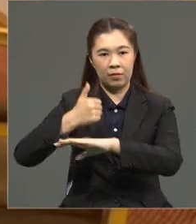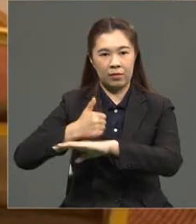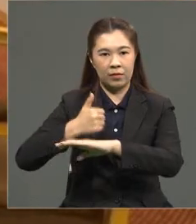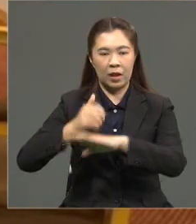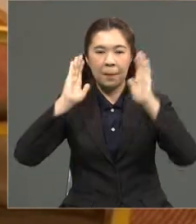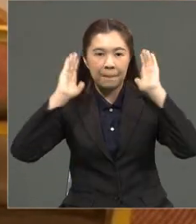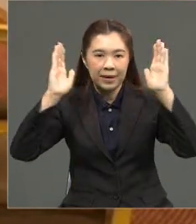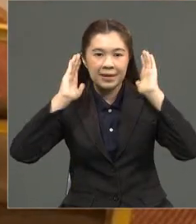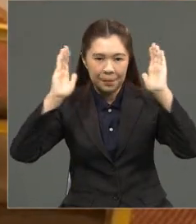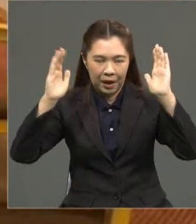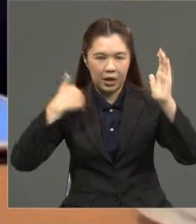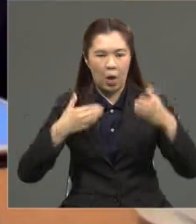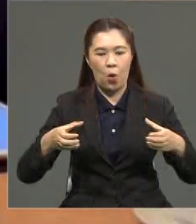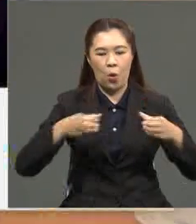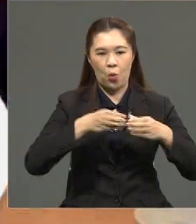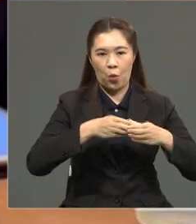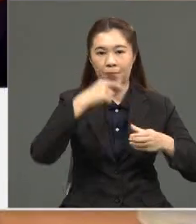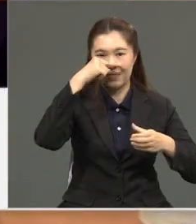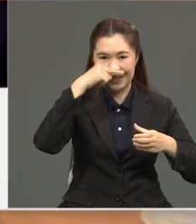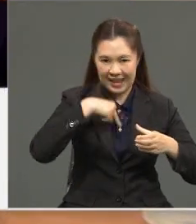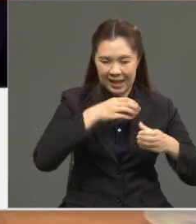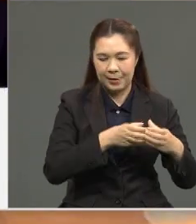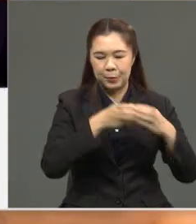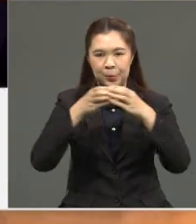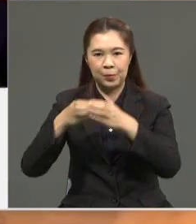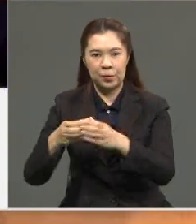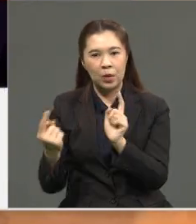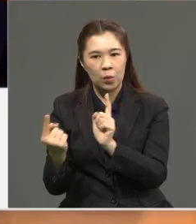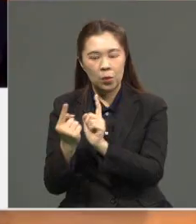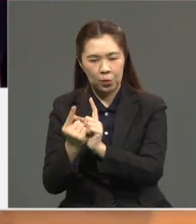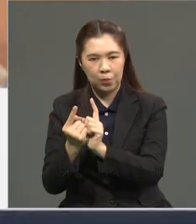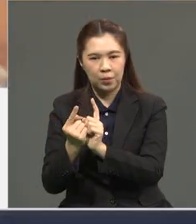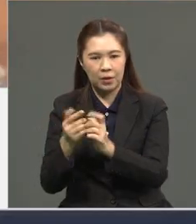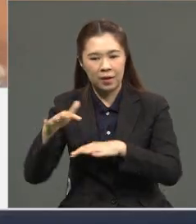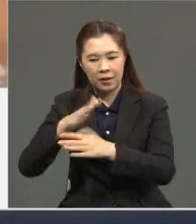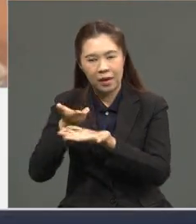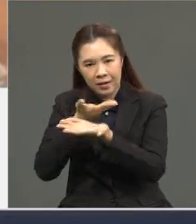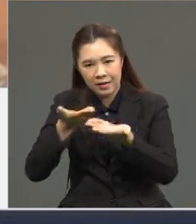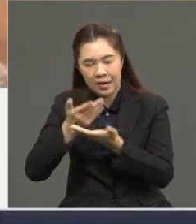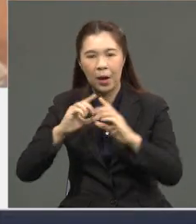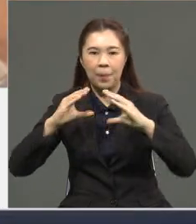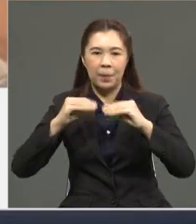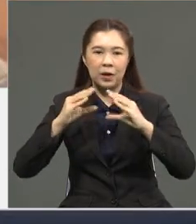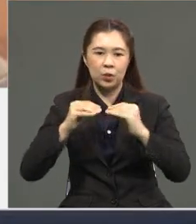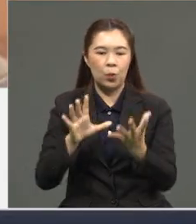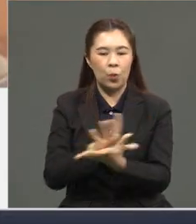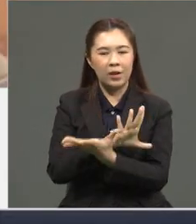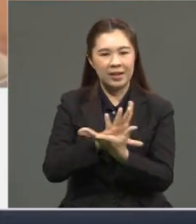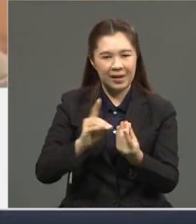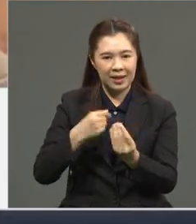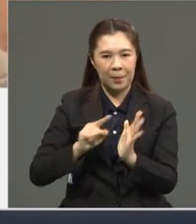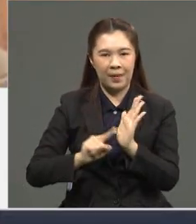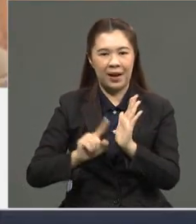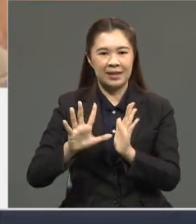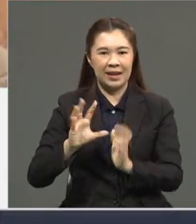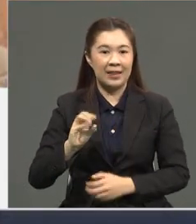ประชาสัมพันธ์นำคณะผู้แทนไทยเข้าร่วมการประชุมคณะกรรมการอาเซียนว่าด้วยวัฒนธรรมและสนเทศครั้งที่